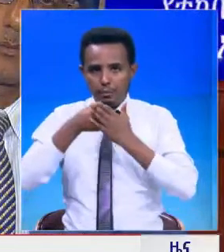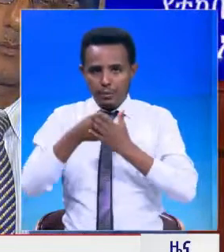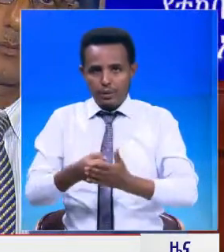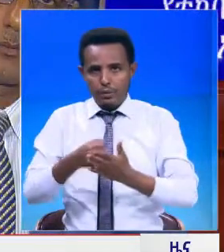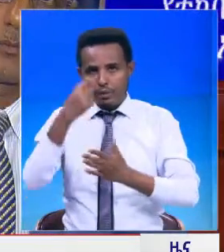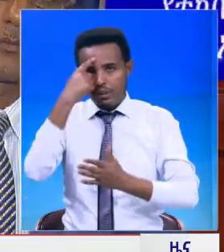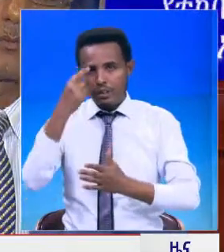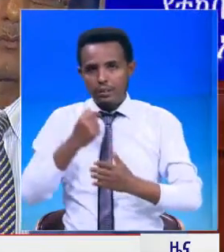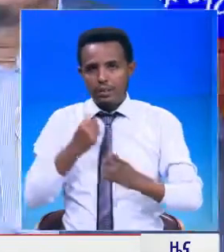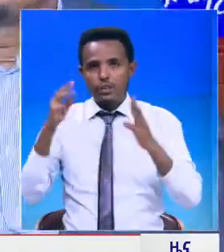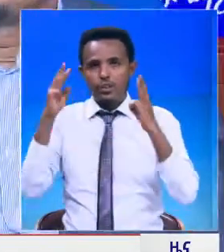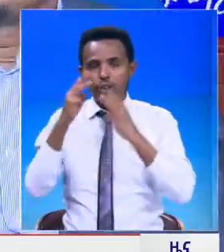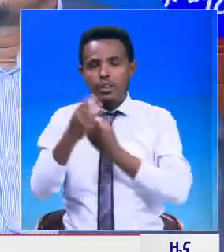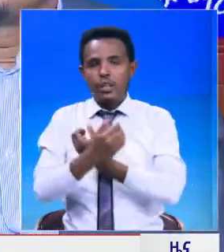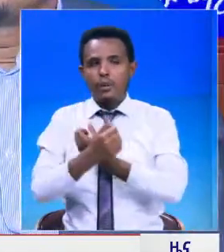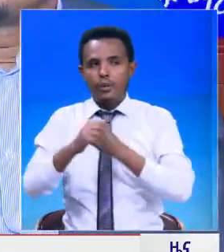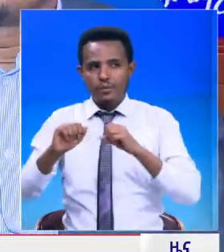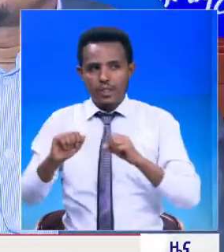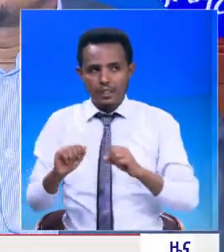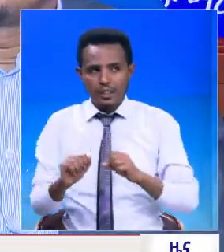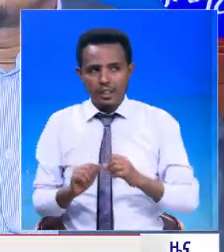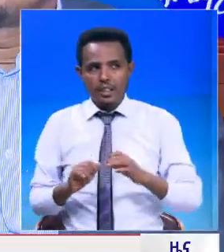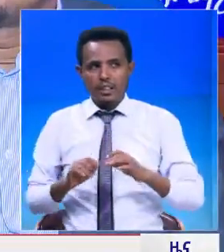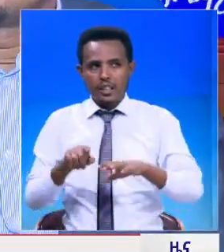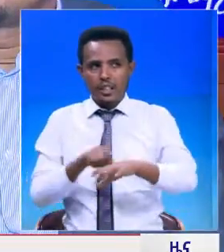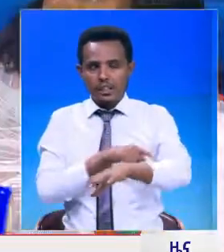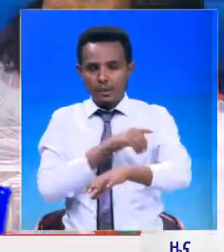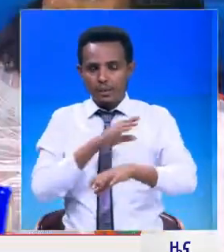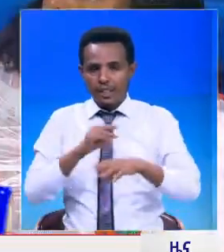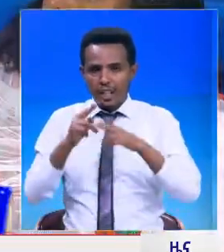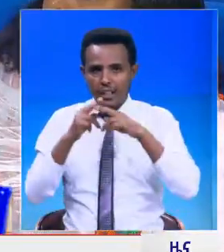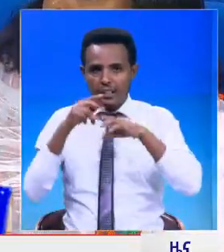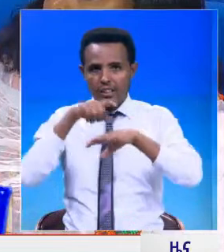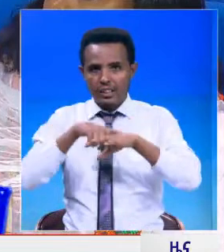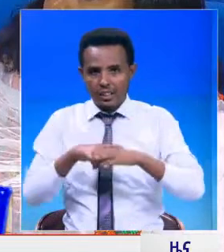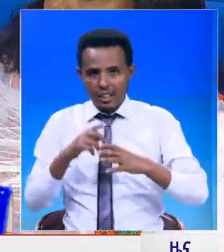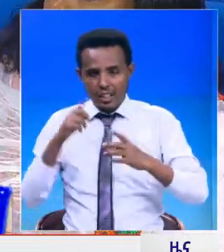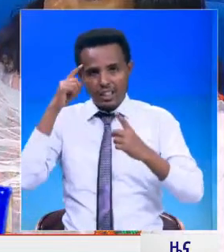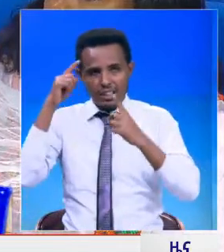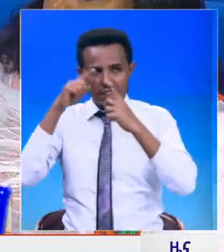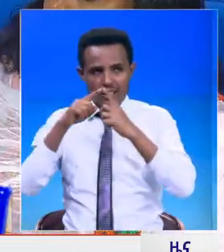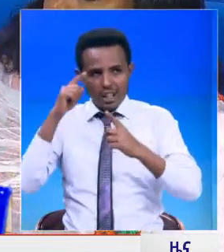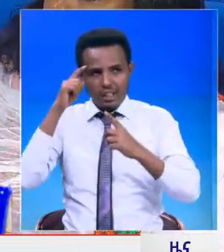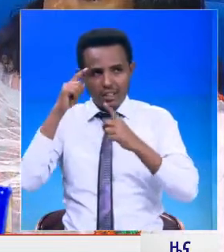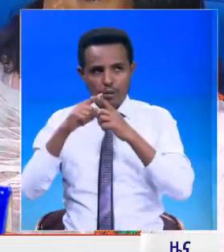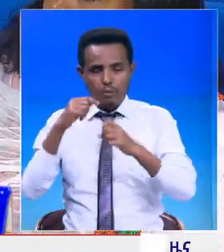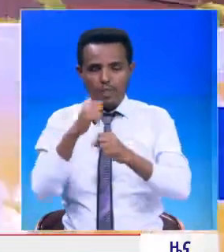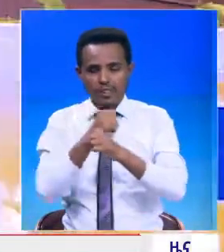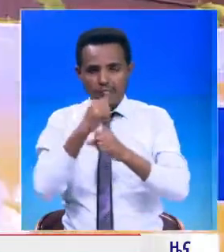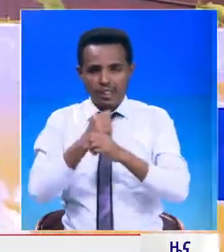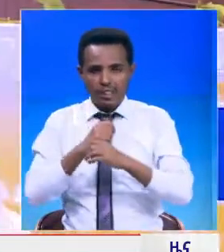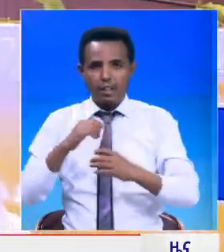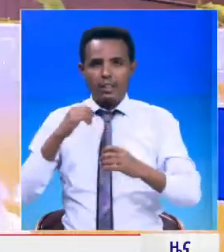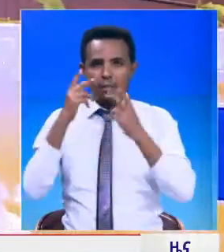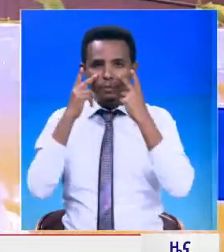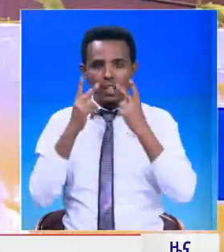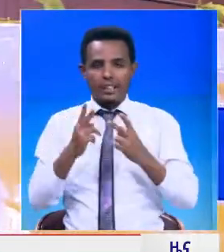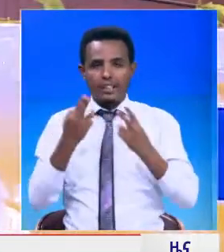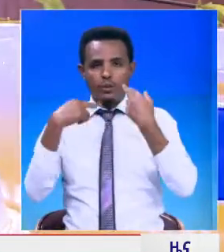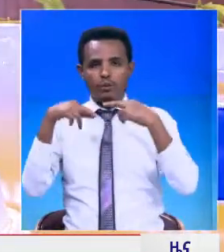እናምናለን። ችግር ለመፍታት የረጅም እና የአጭር ጊዜ እቅድም አቅዶ መስራት ከሚመለከታቸው